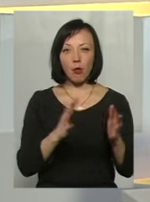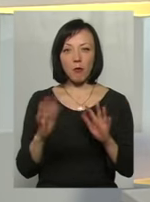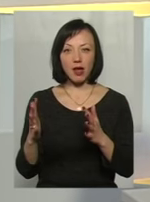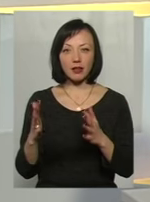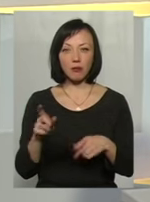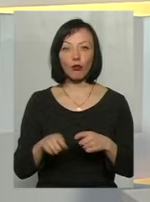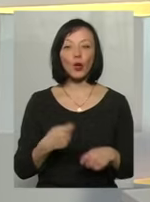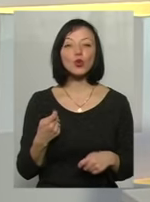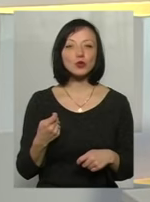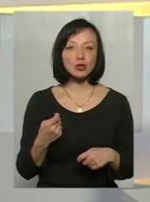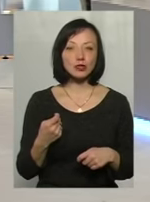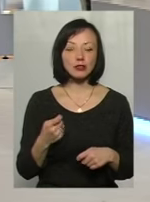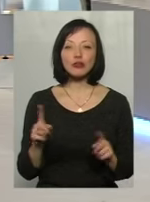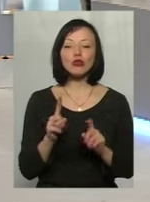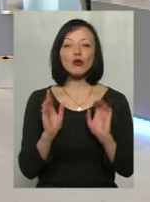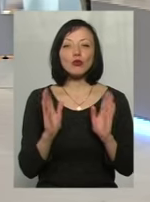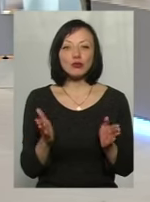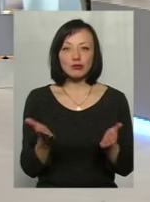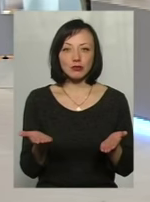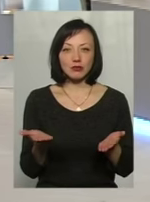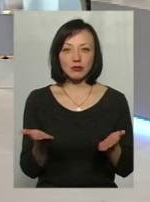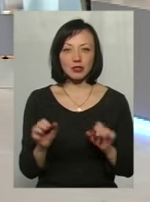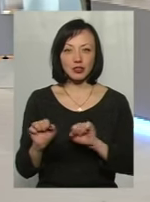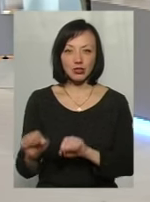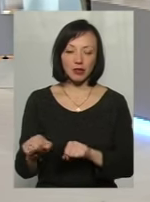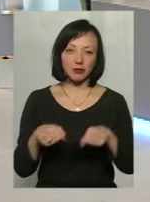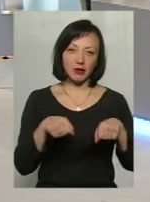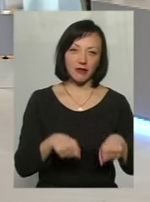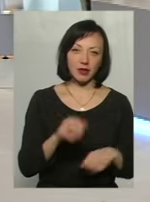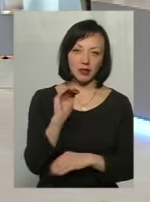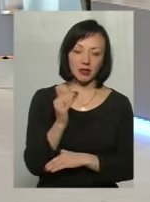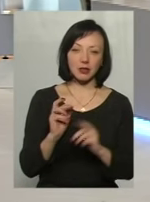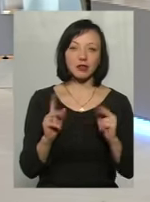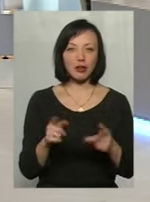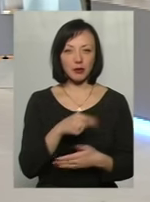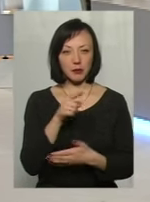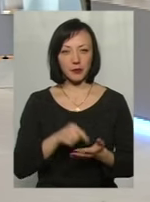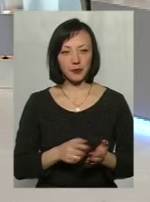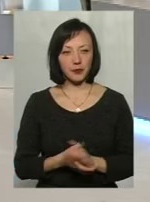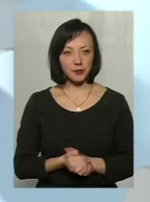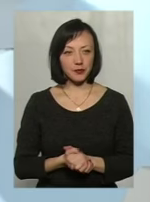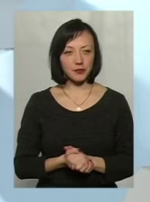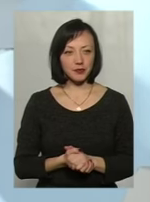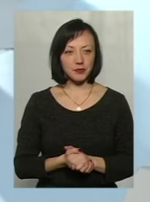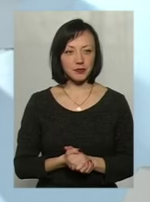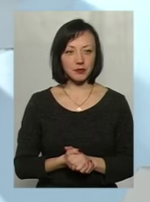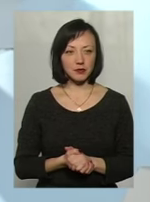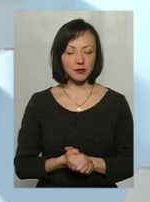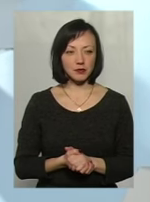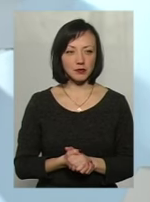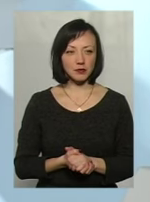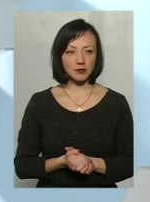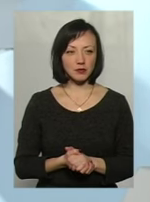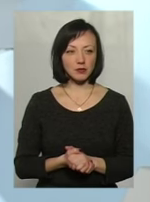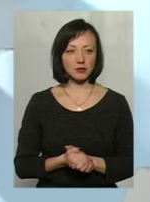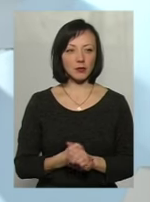все-таки порушення? Що вони будуть порушувати чи захищати права дитини? Отут теж питання. В департаменту